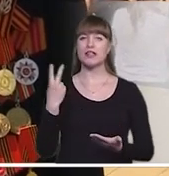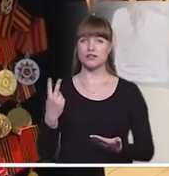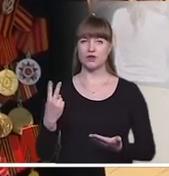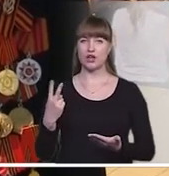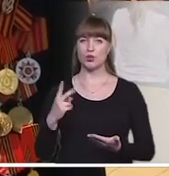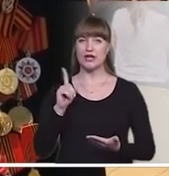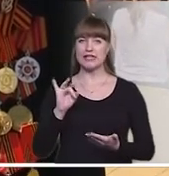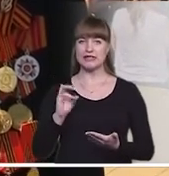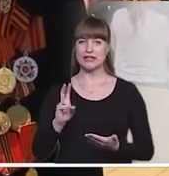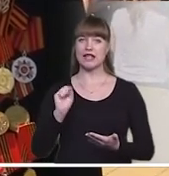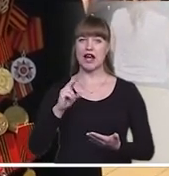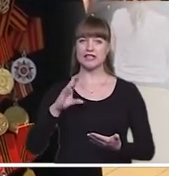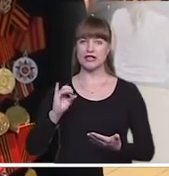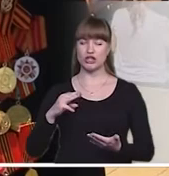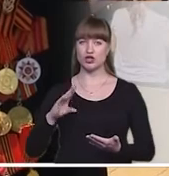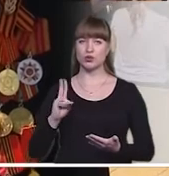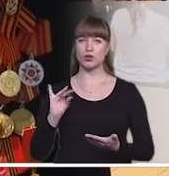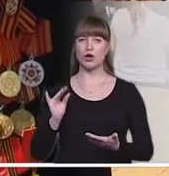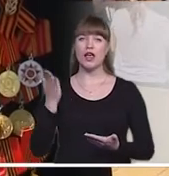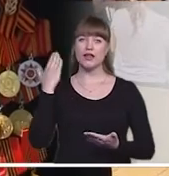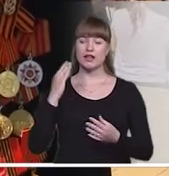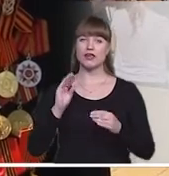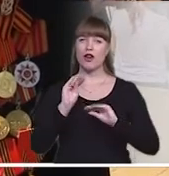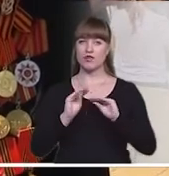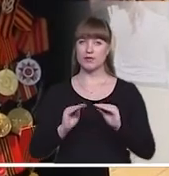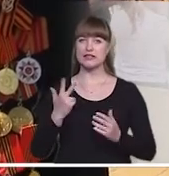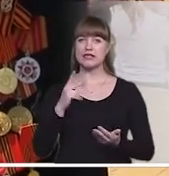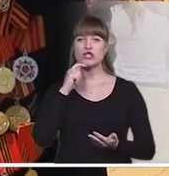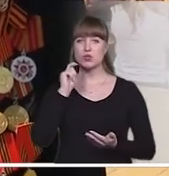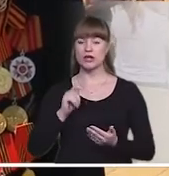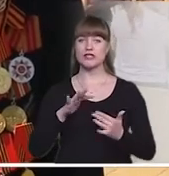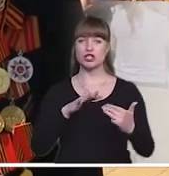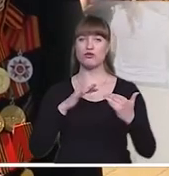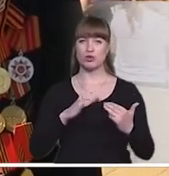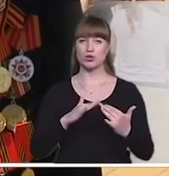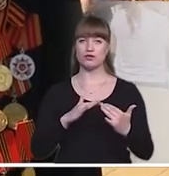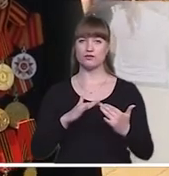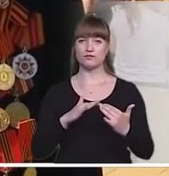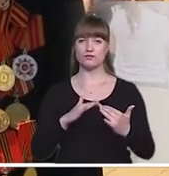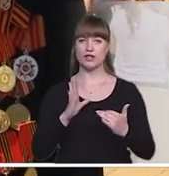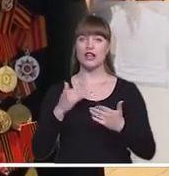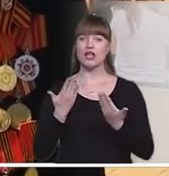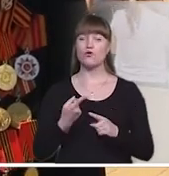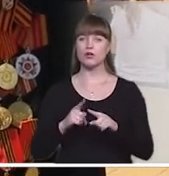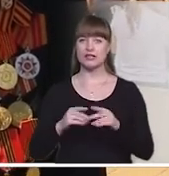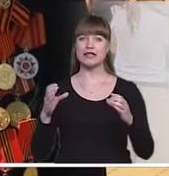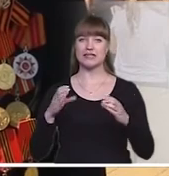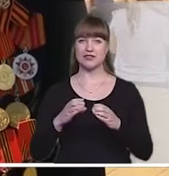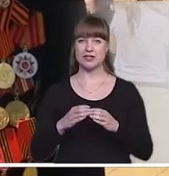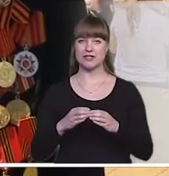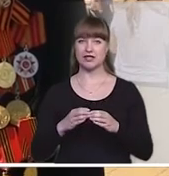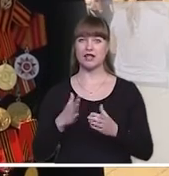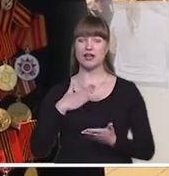22-ю зенитно-артиллерийскую. Тогда формировался 3-й Украинский фронт. И вот с этой